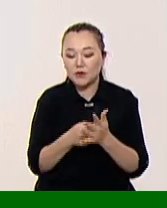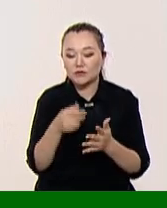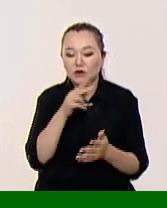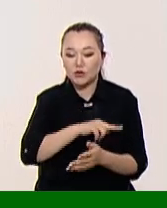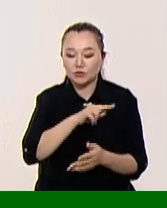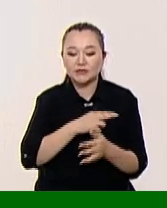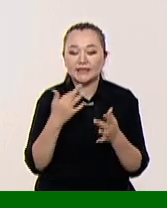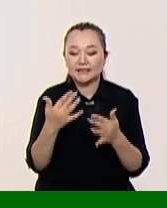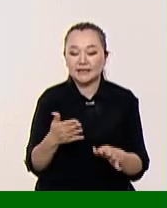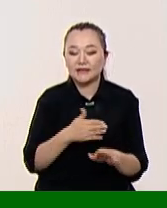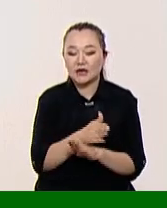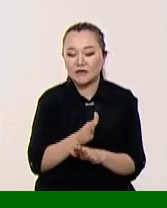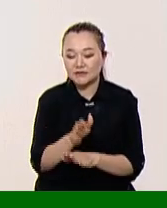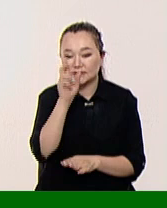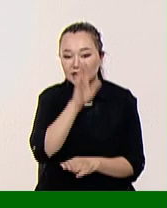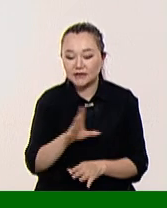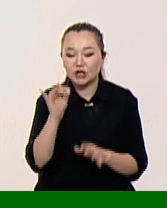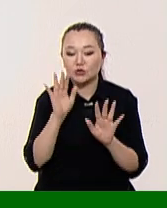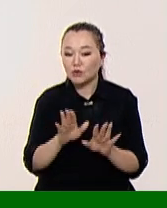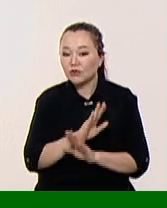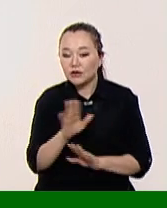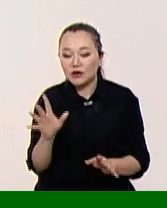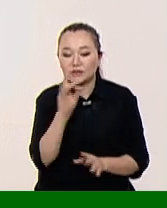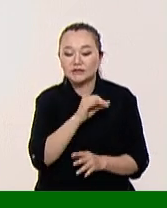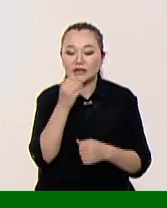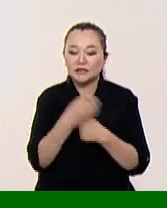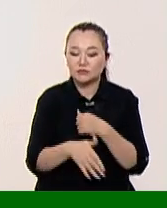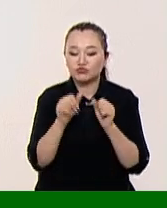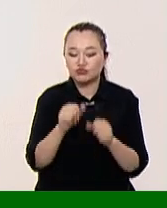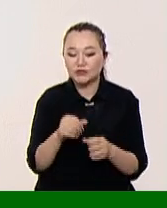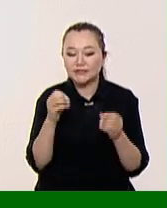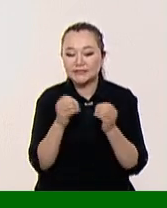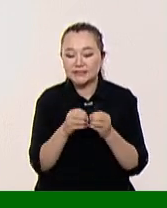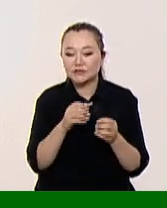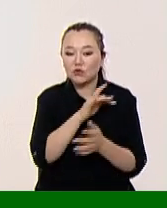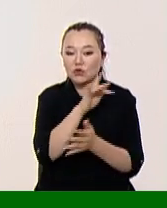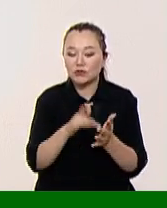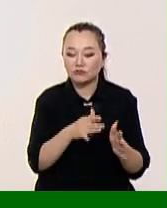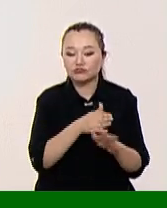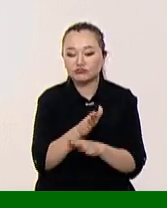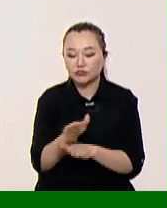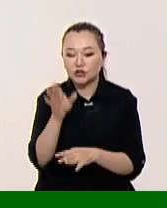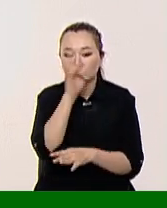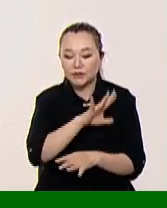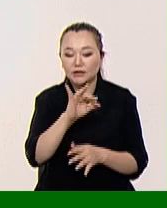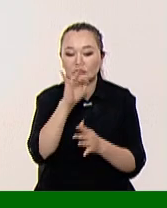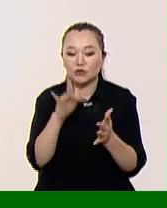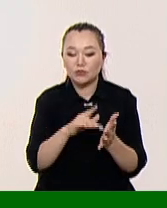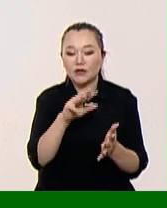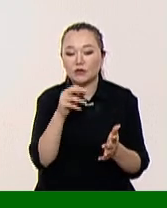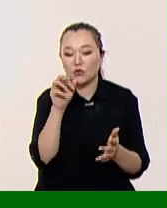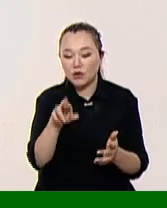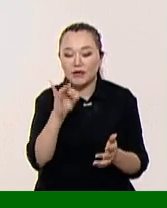работает в нескольких направлениях страны и не только. Из столицы можно уехать в 10 населенных пунктов республики, а также в города Монголии